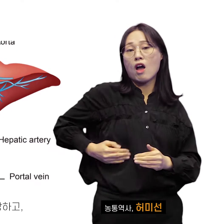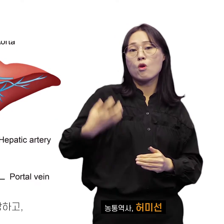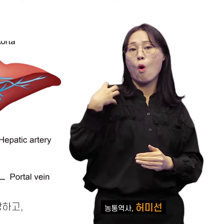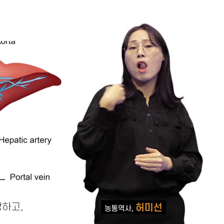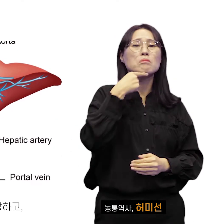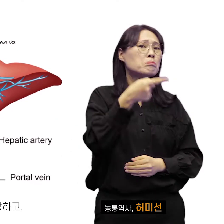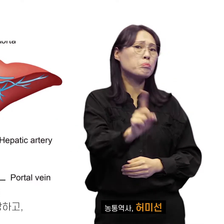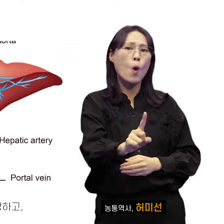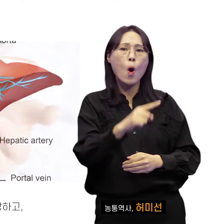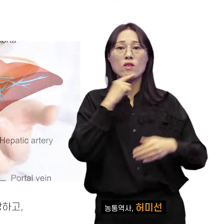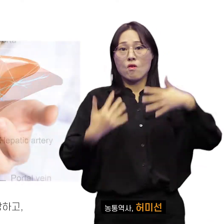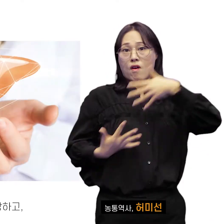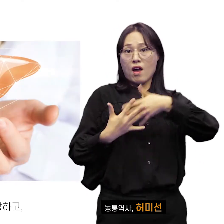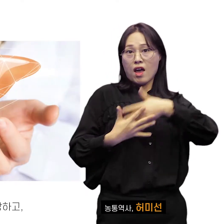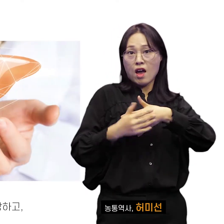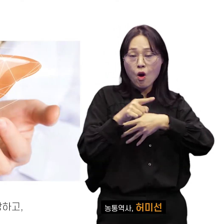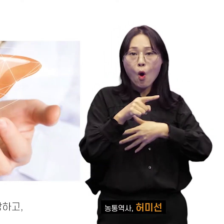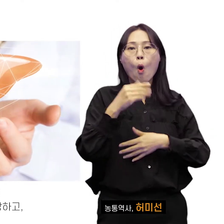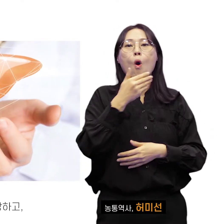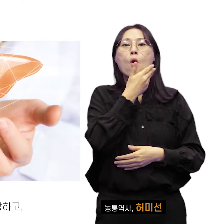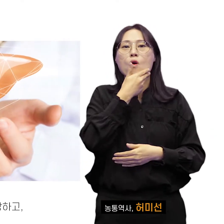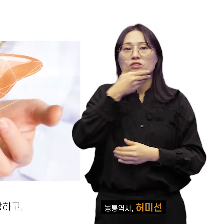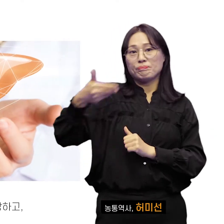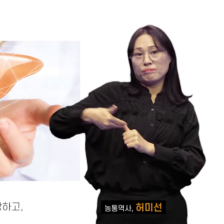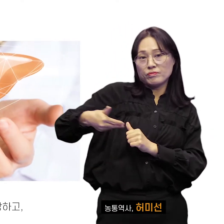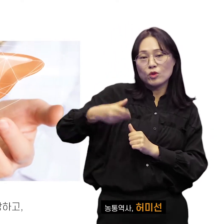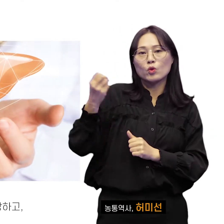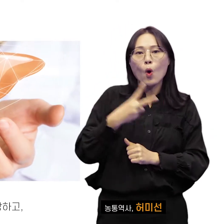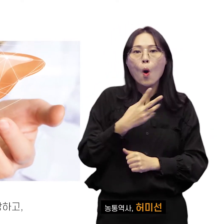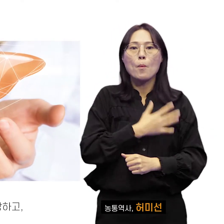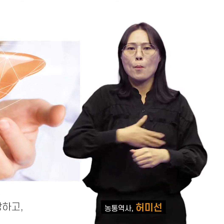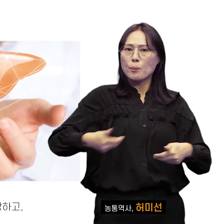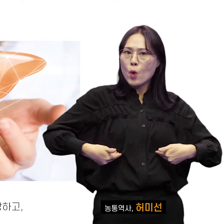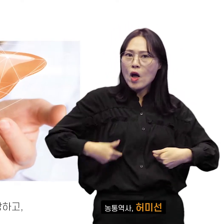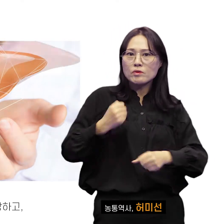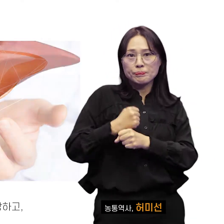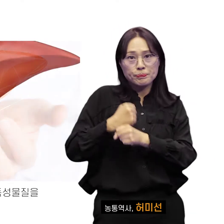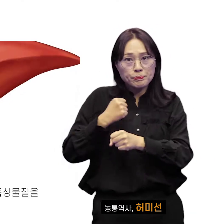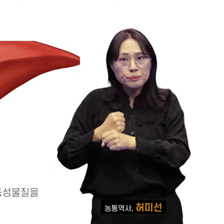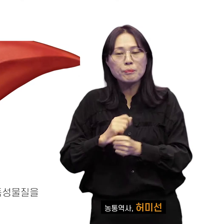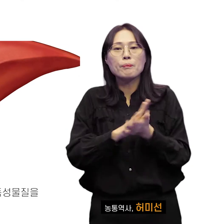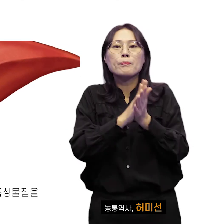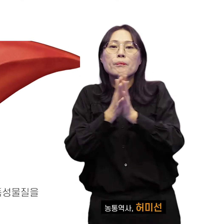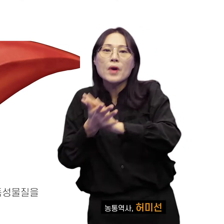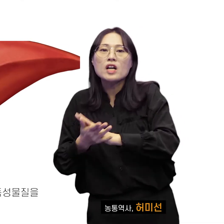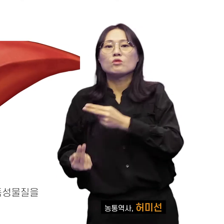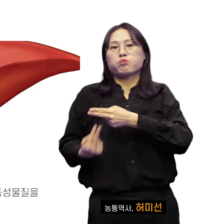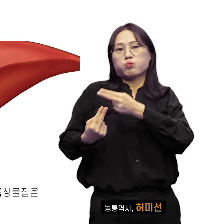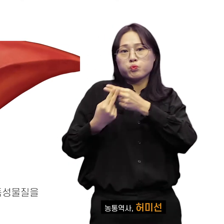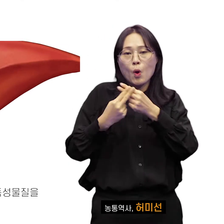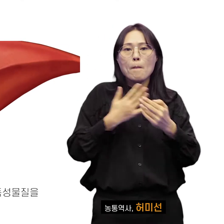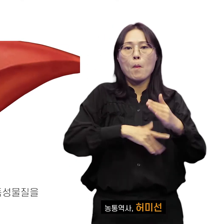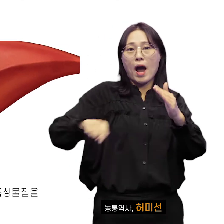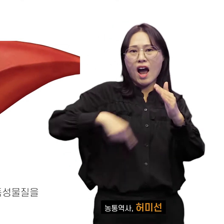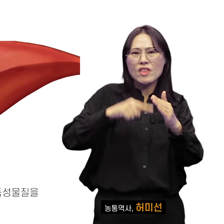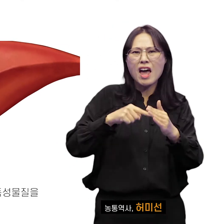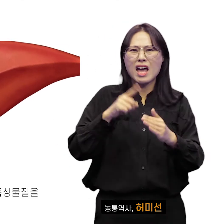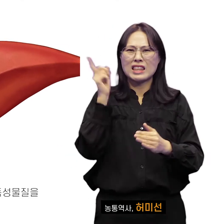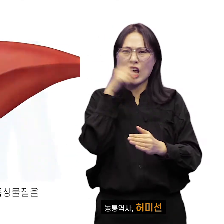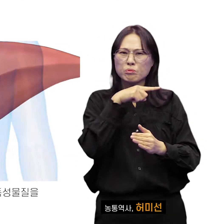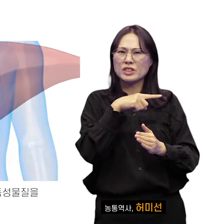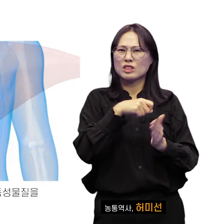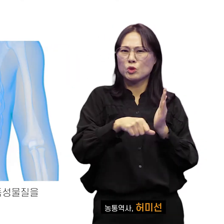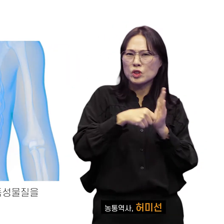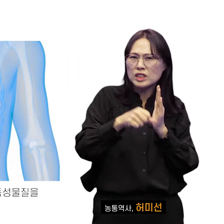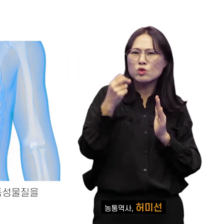간은 혈액을 통해 공급받은 영양분을 우리 몸에 필요한 물질로 만들어 저장하고 체내에서 생성된 유해 물질과 외부